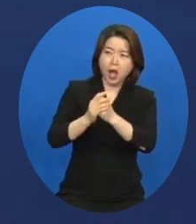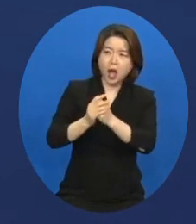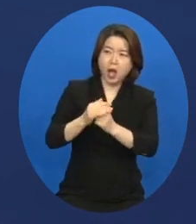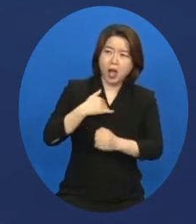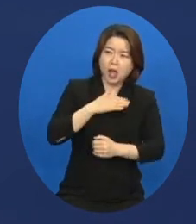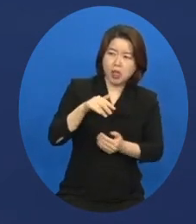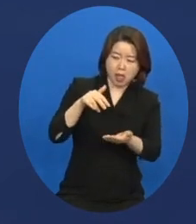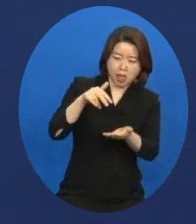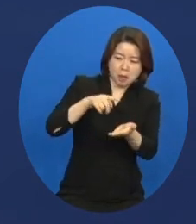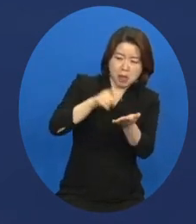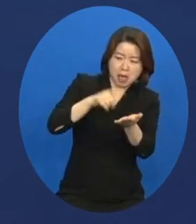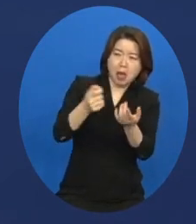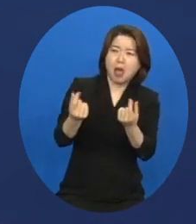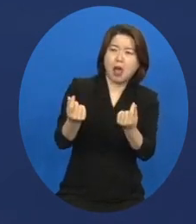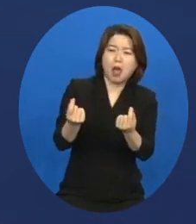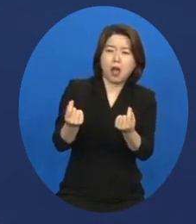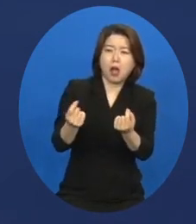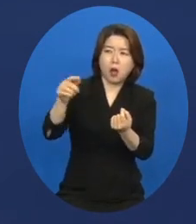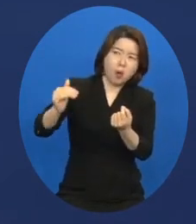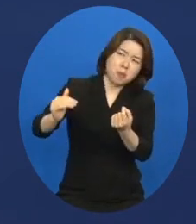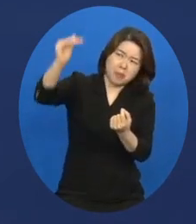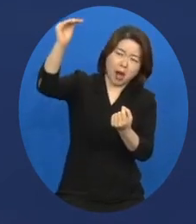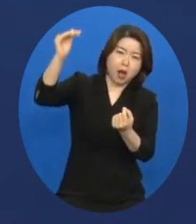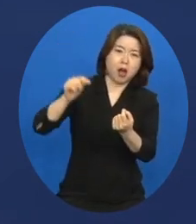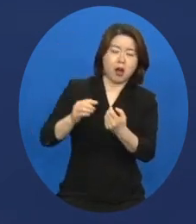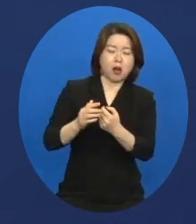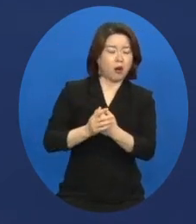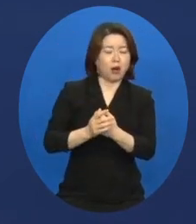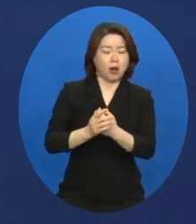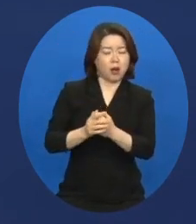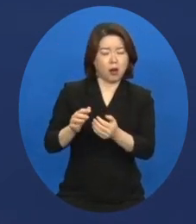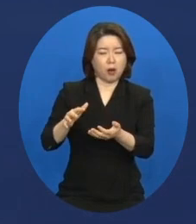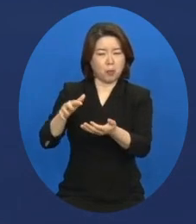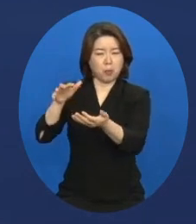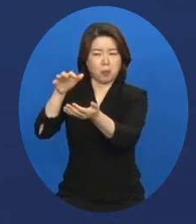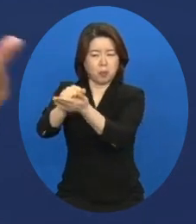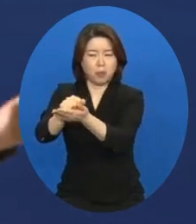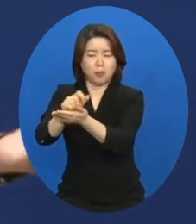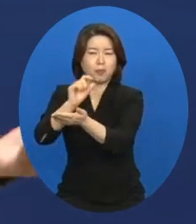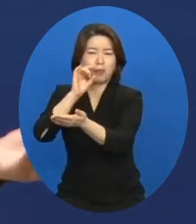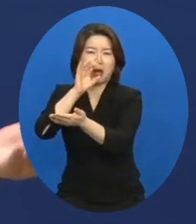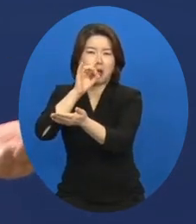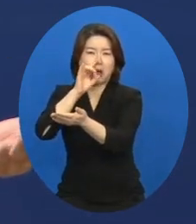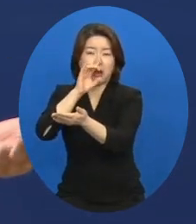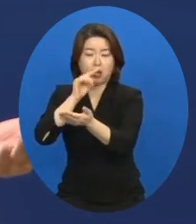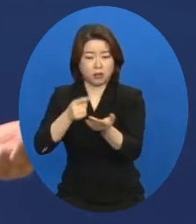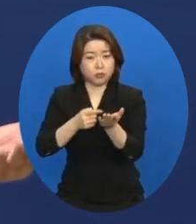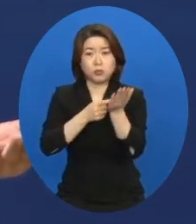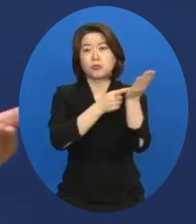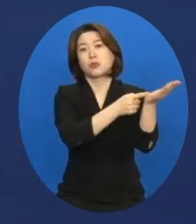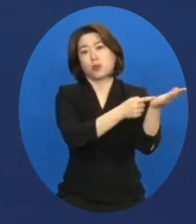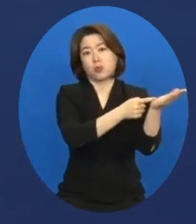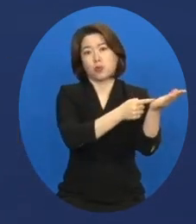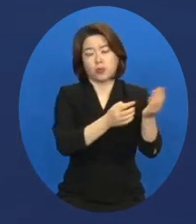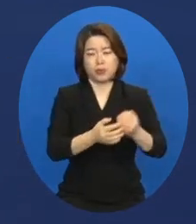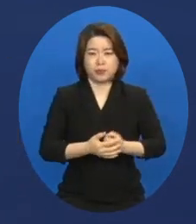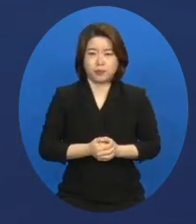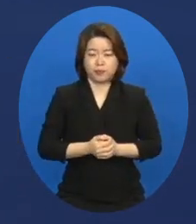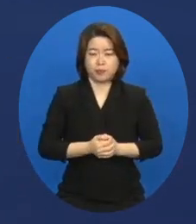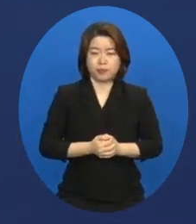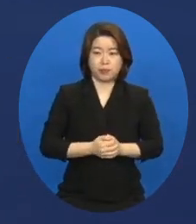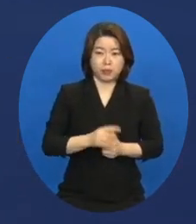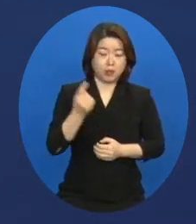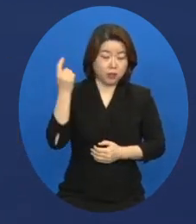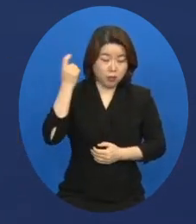우리는 메뚜기 같았다. 도무지 우리가 그 땅을 점령할 수 없다. 이렇게 보고를 한 겁니다. 그 보고를 들은